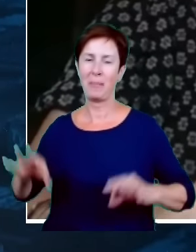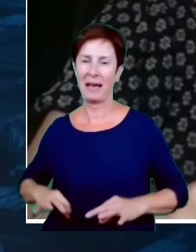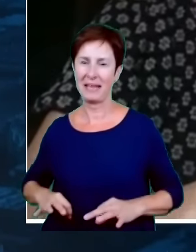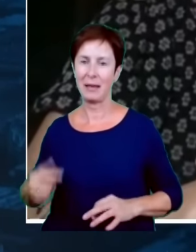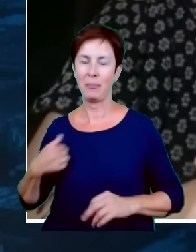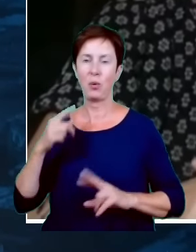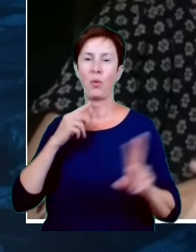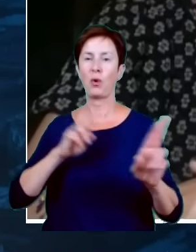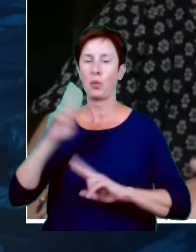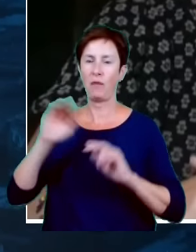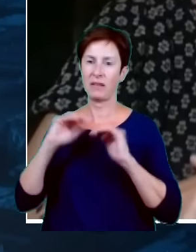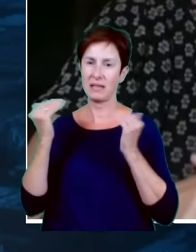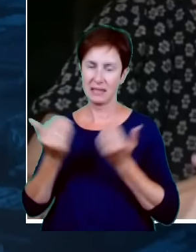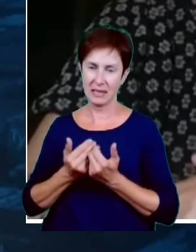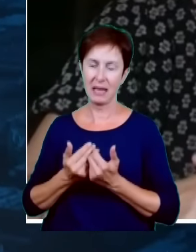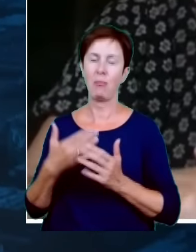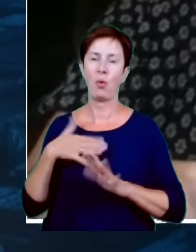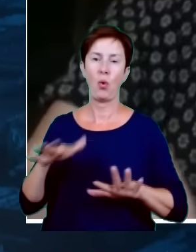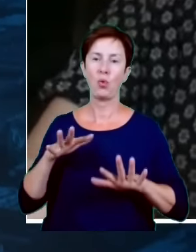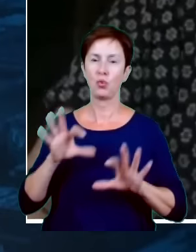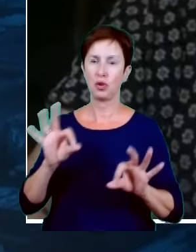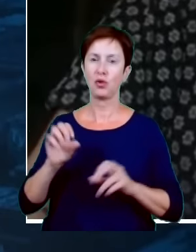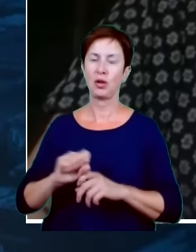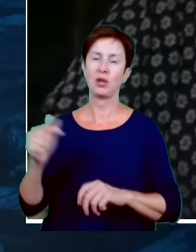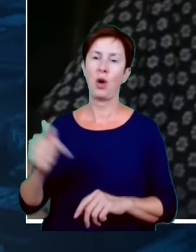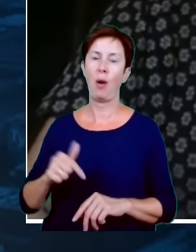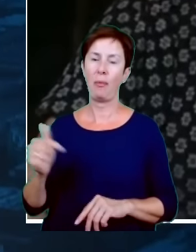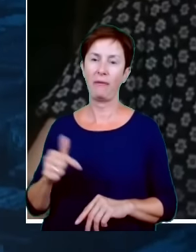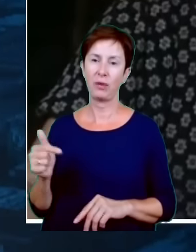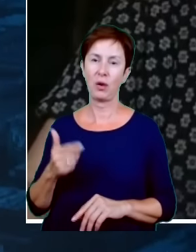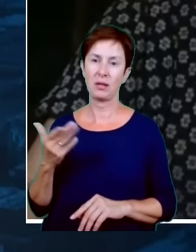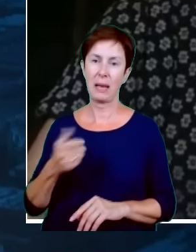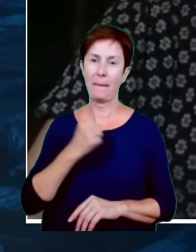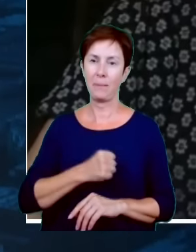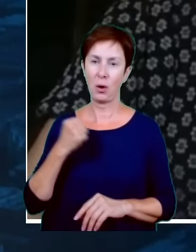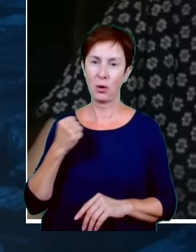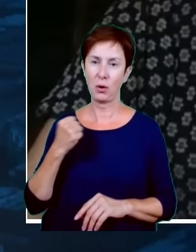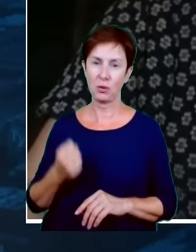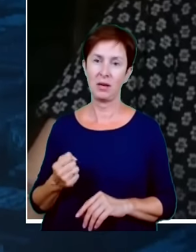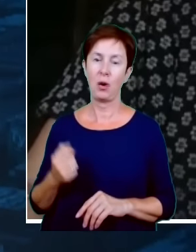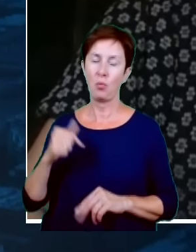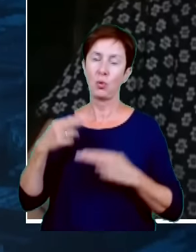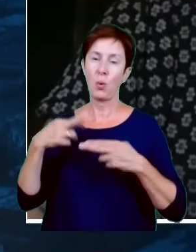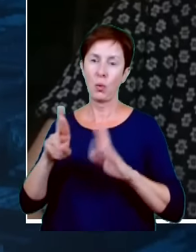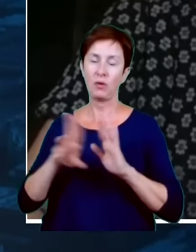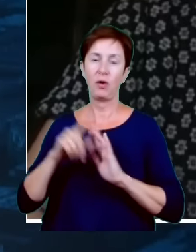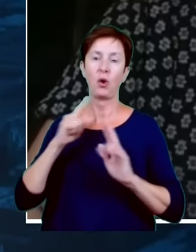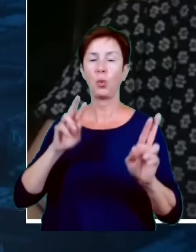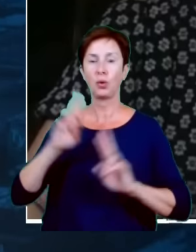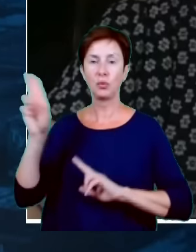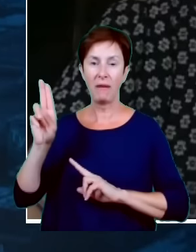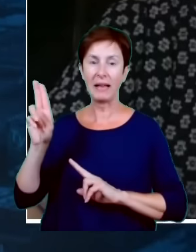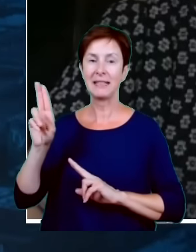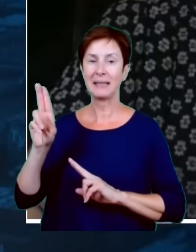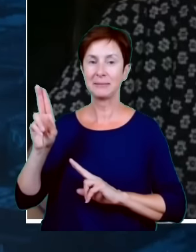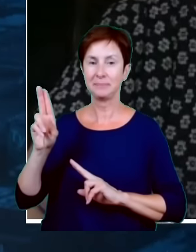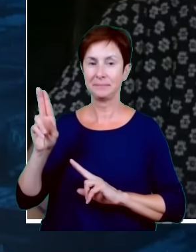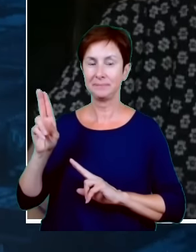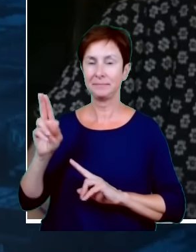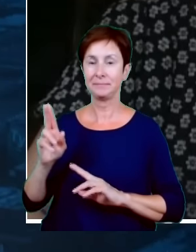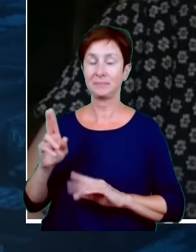sejmie mieliśmy blok głosowań a to jest obowiązek posła właśnie brać udział w głosowaniach